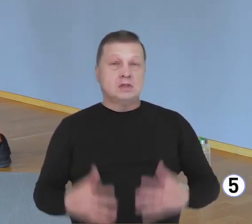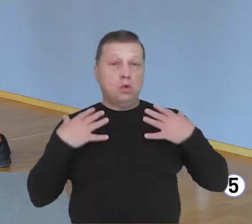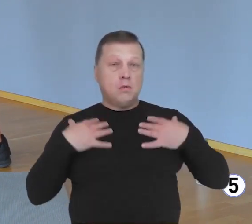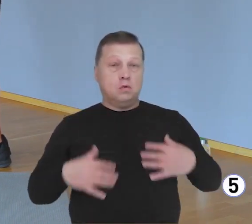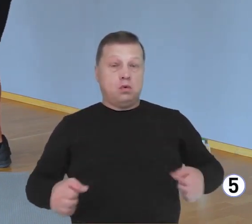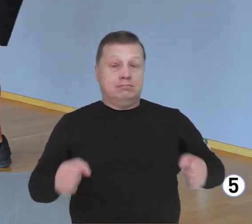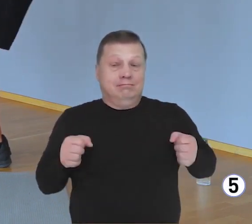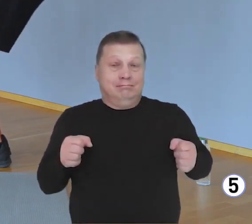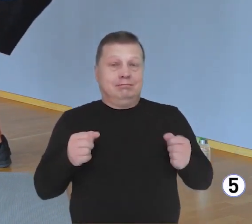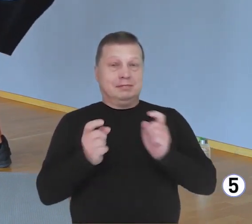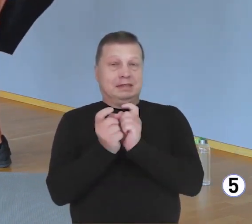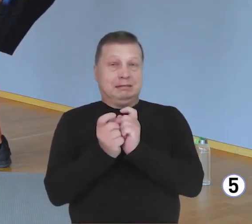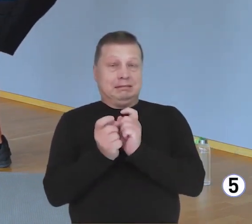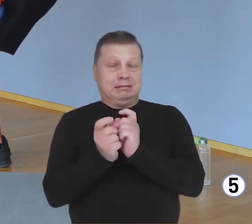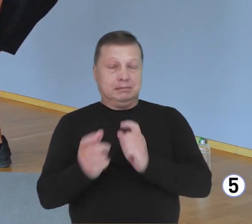Blisko tułowia, łokcie.